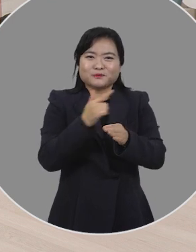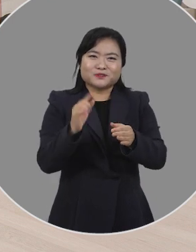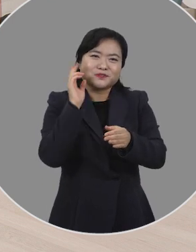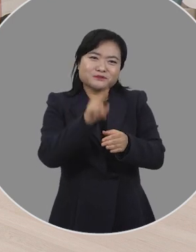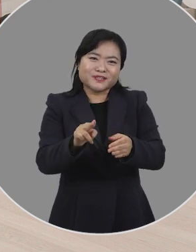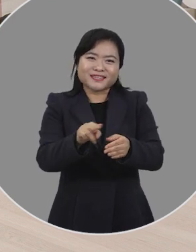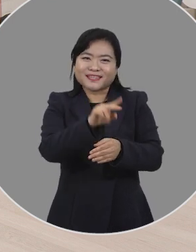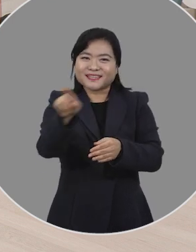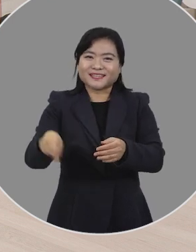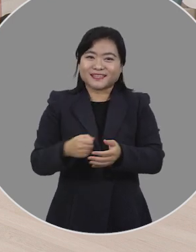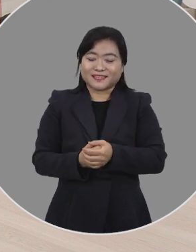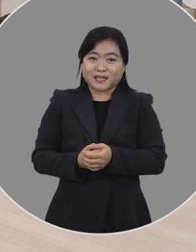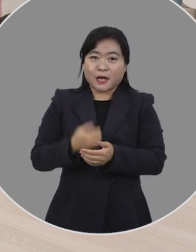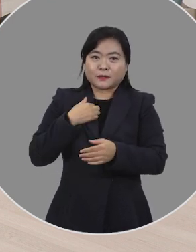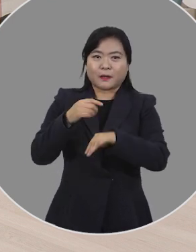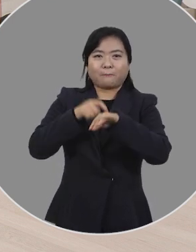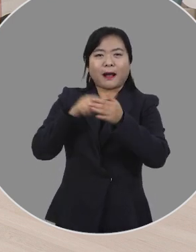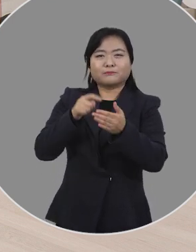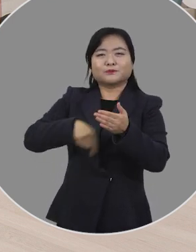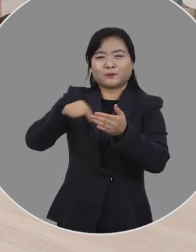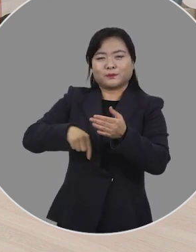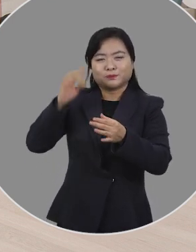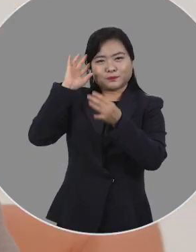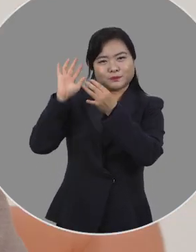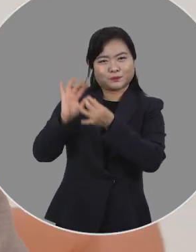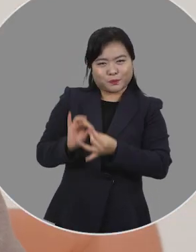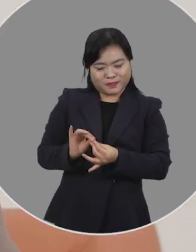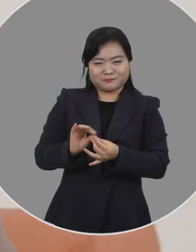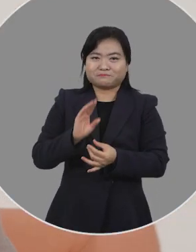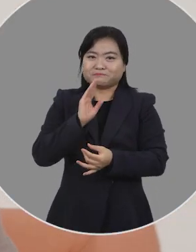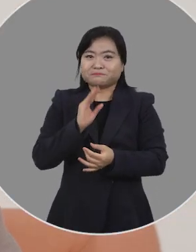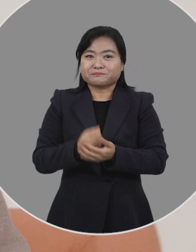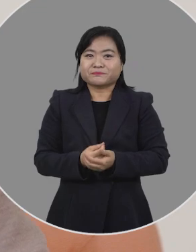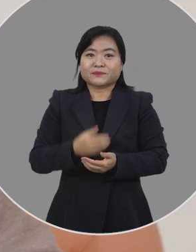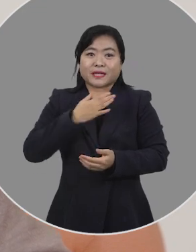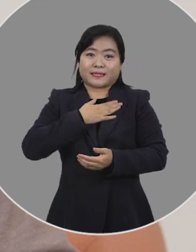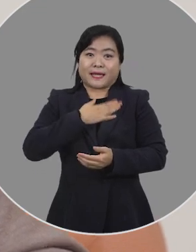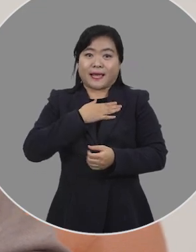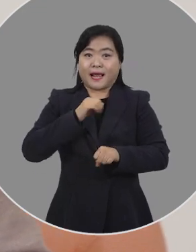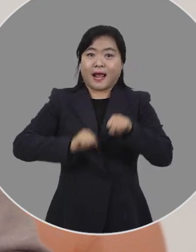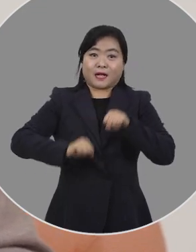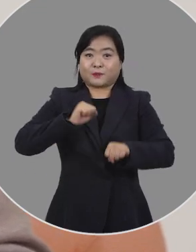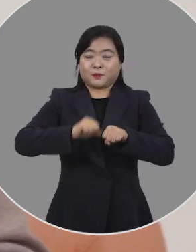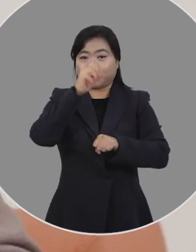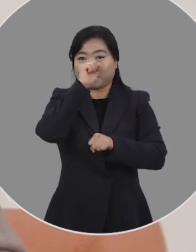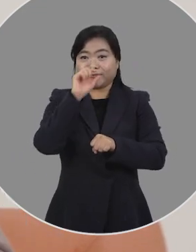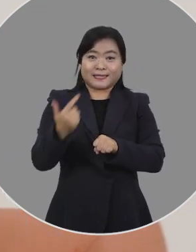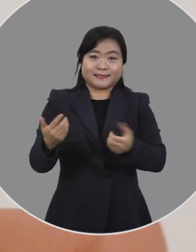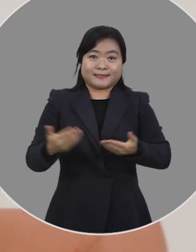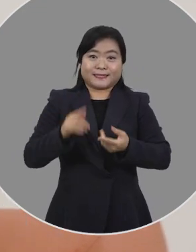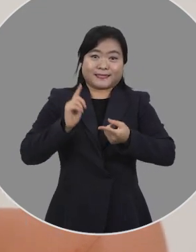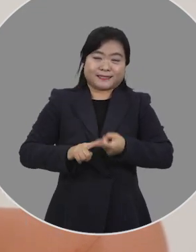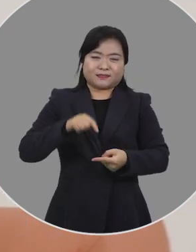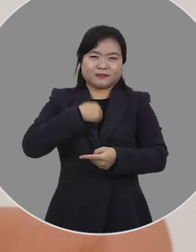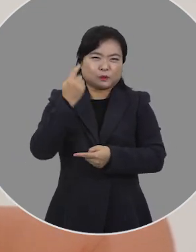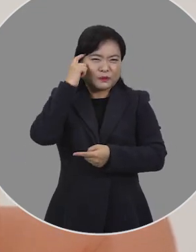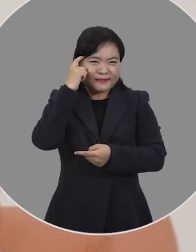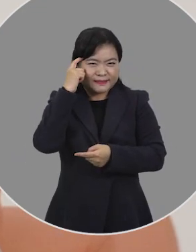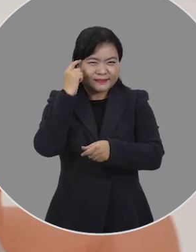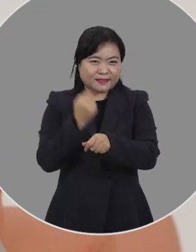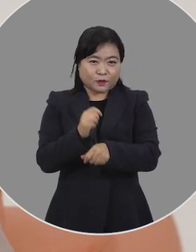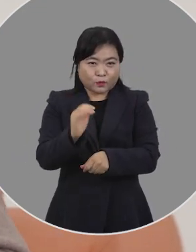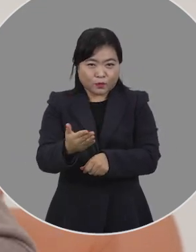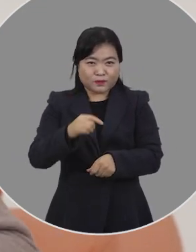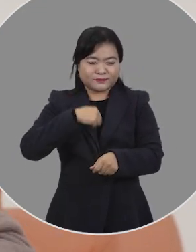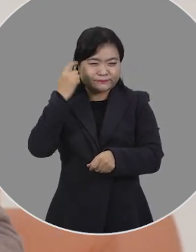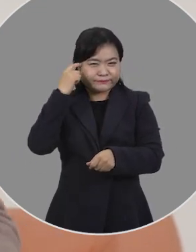이렇게 기본적으로는 동의하는데요. 그러니까 그 자기가 한 안 좋은 일에 대해서 자기가 인식하게 되고